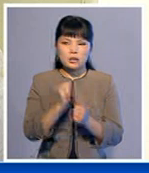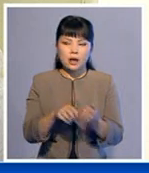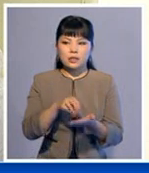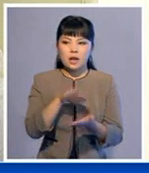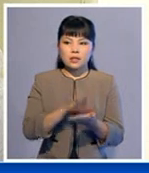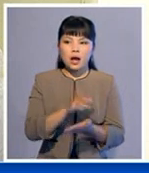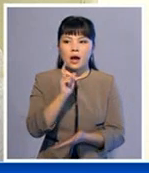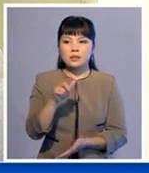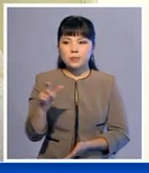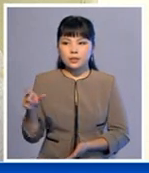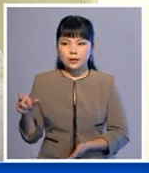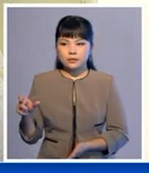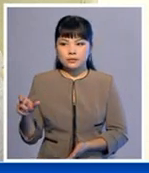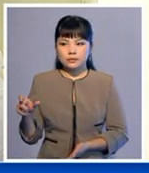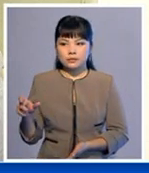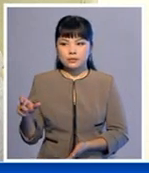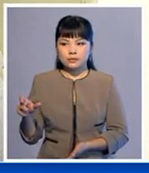тіркелген азаматқа